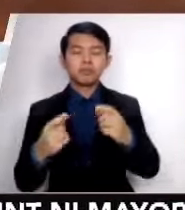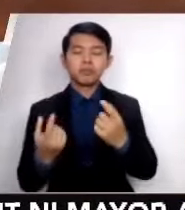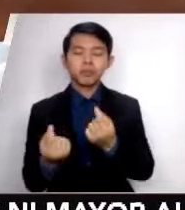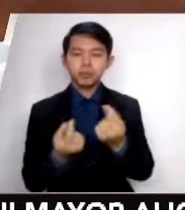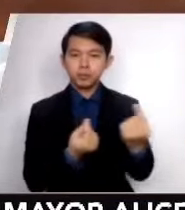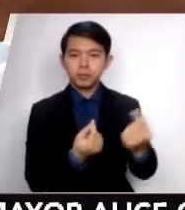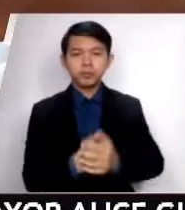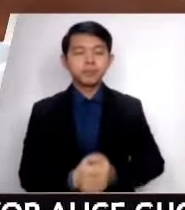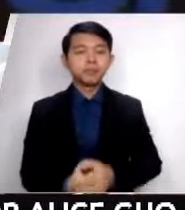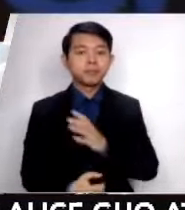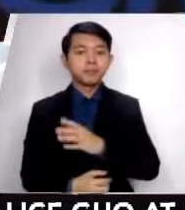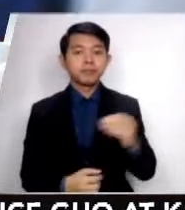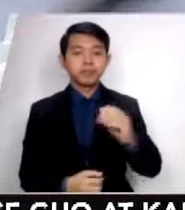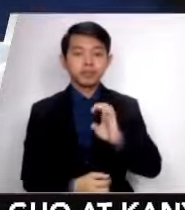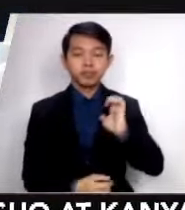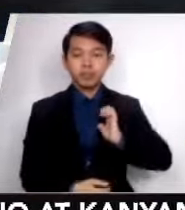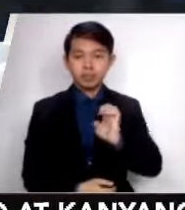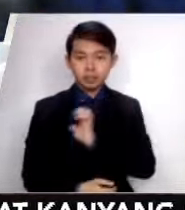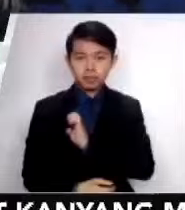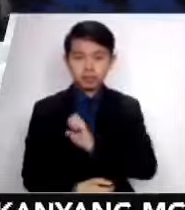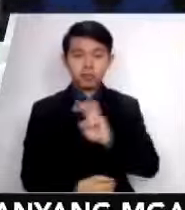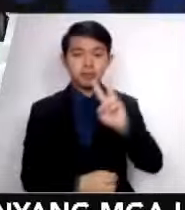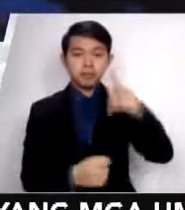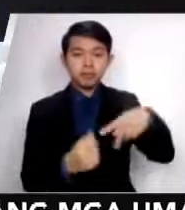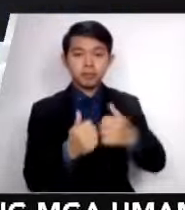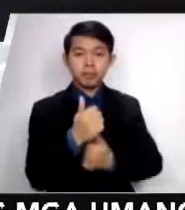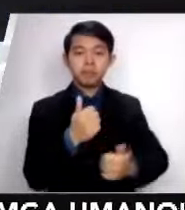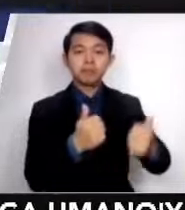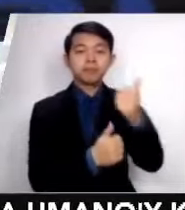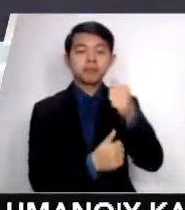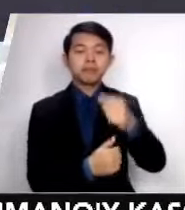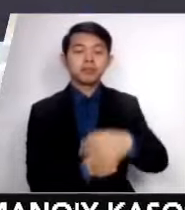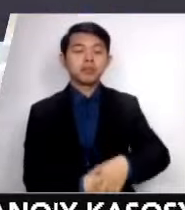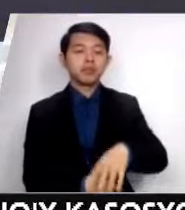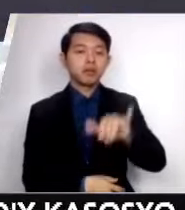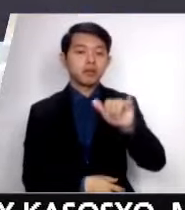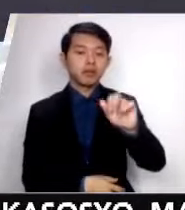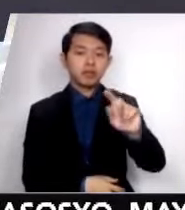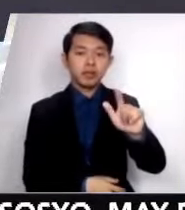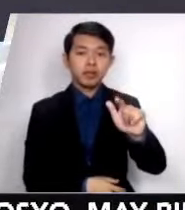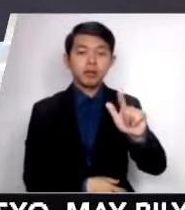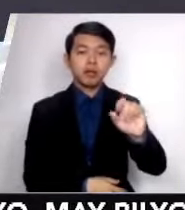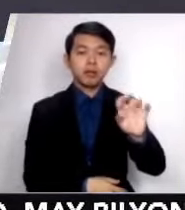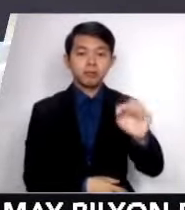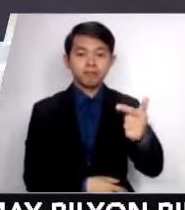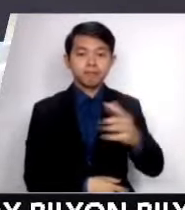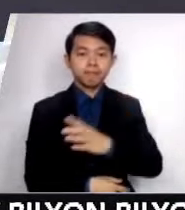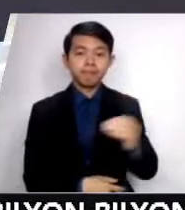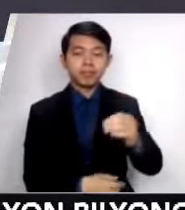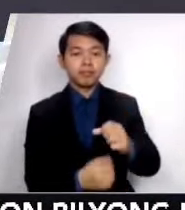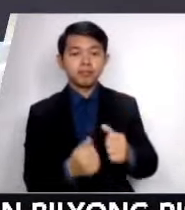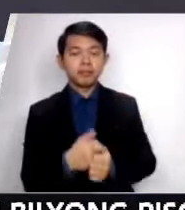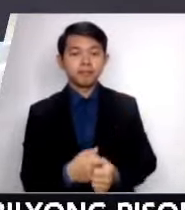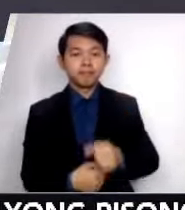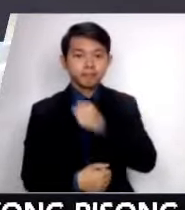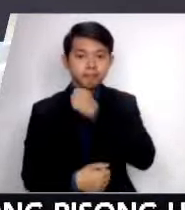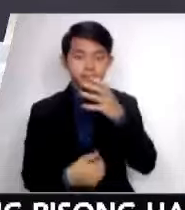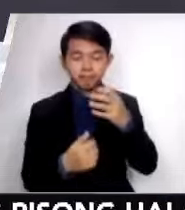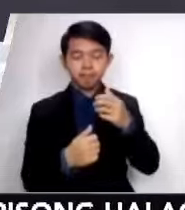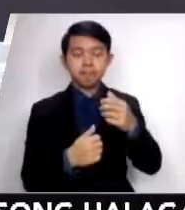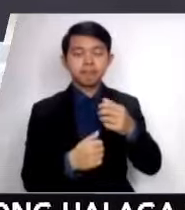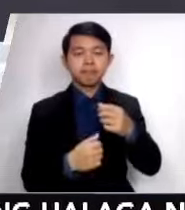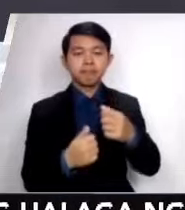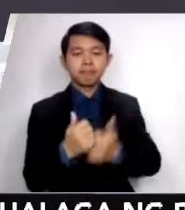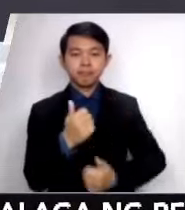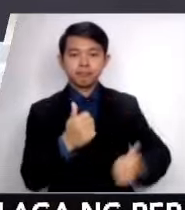Vice President and Chief Financial Officer Felipe S. Yalong at Senior Vice President and Head of GMA Integrated News, Regional